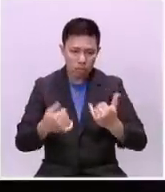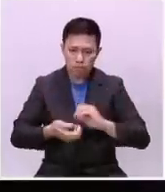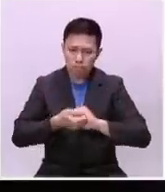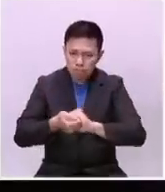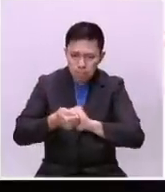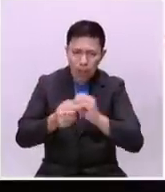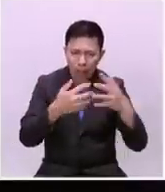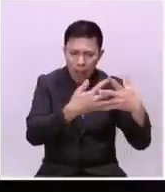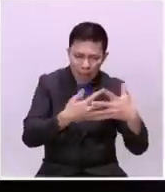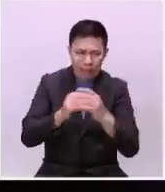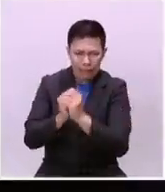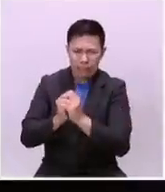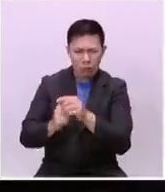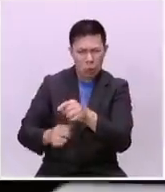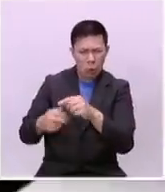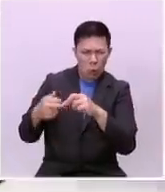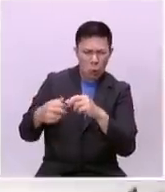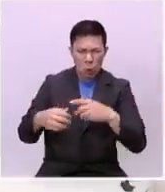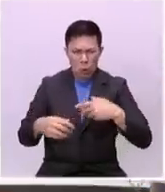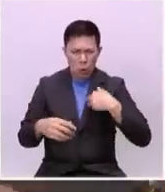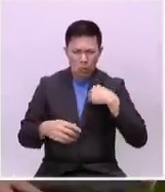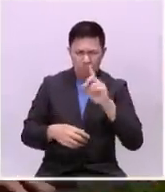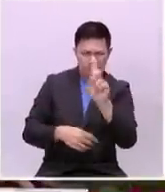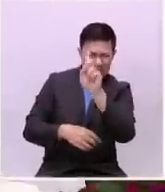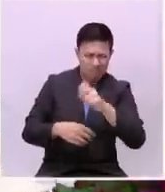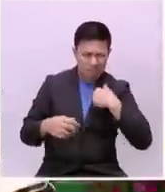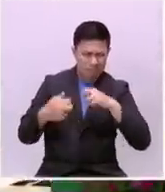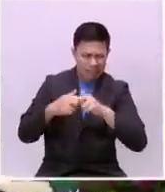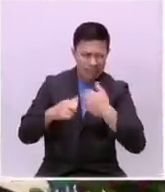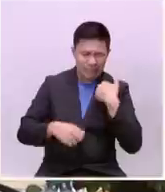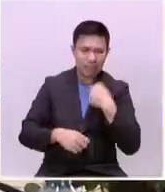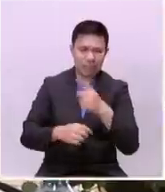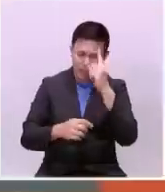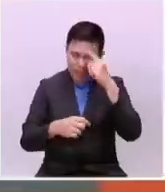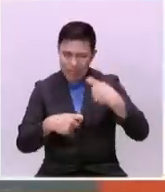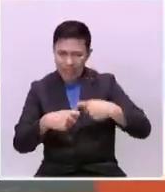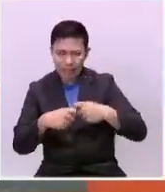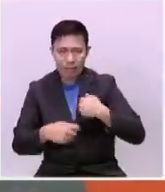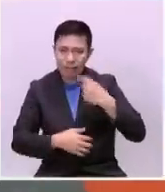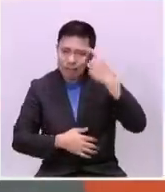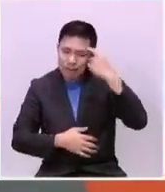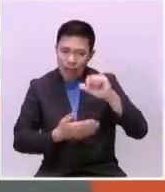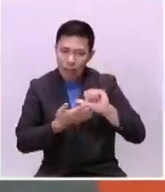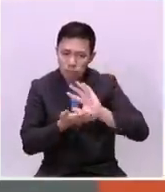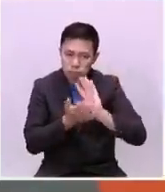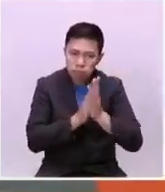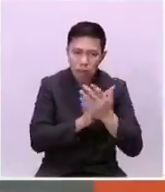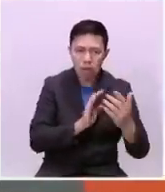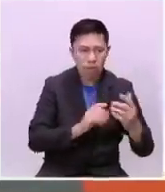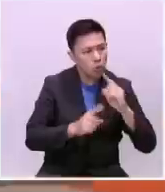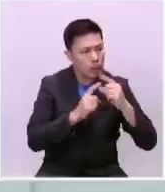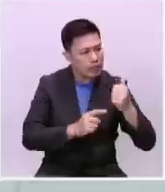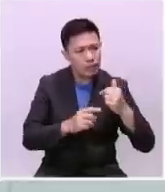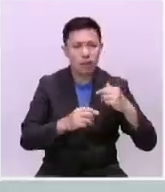มพันธ์ของสหรัฐกับจีนเนี่ยก็ยังคงร้อนแรงค่ะเธอมองว่าก็เป็นการยากเหมือนกันที่จีนจะยอมเปลี่ยนแนวทางที่มีต่อสหรัฐนะคะ